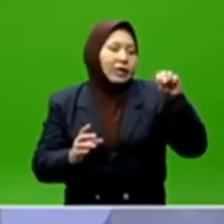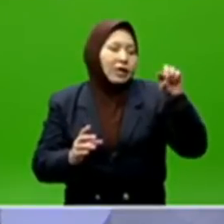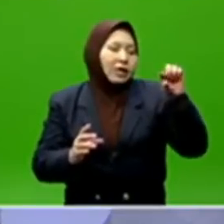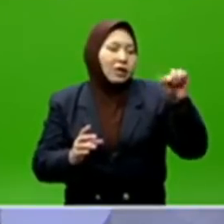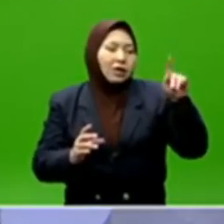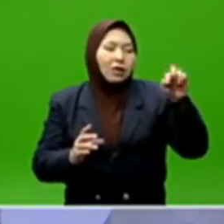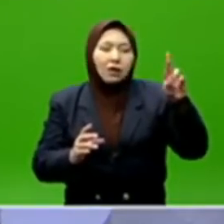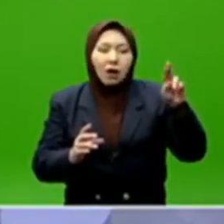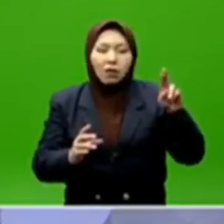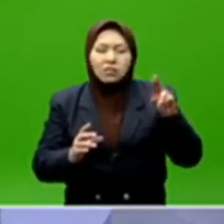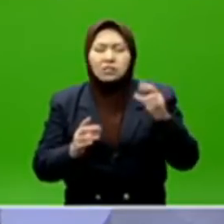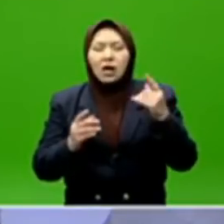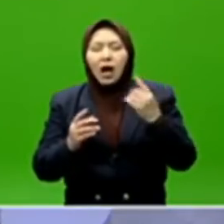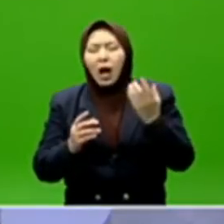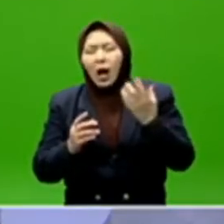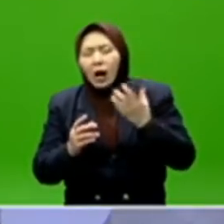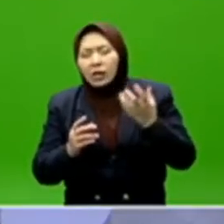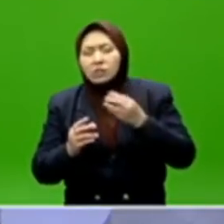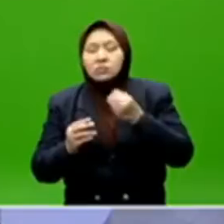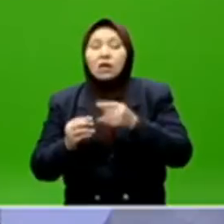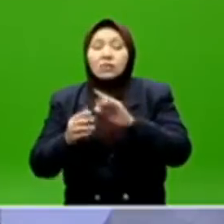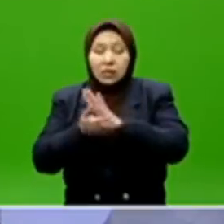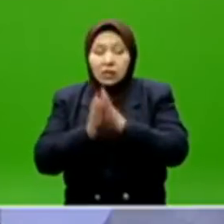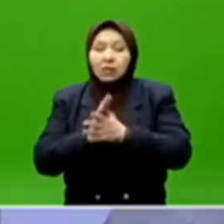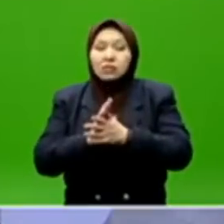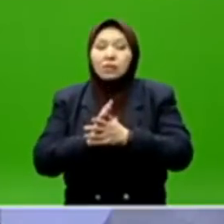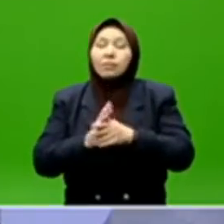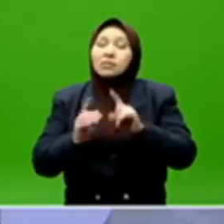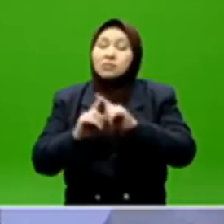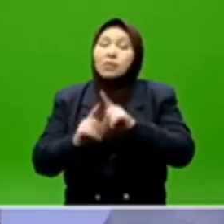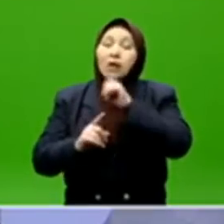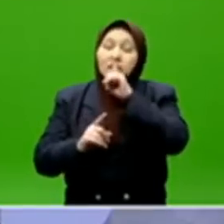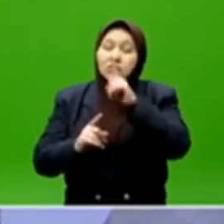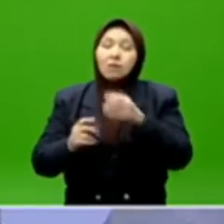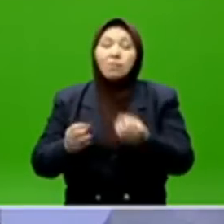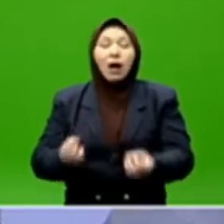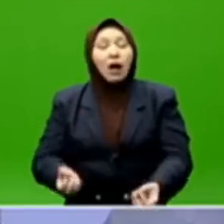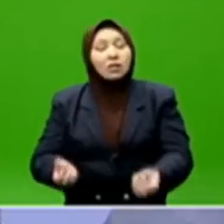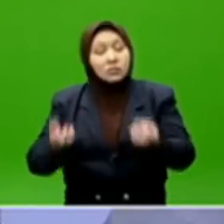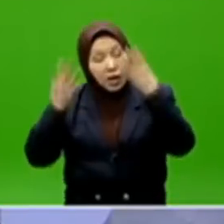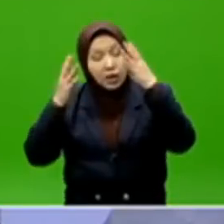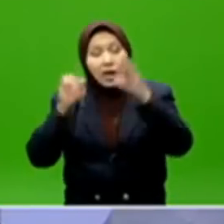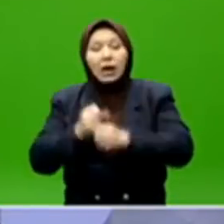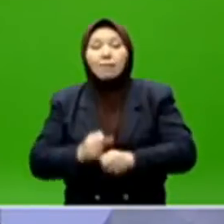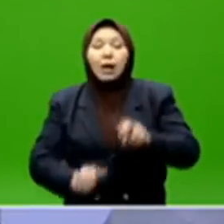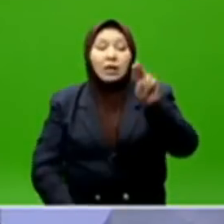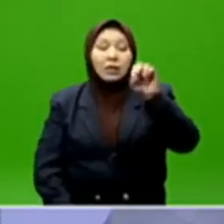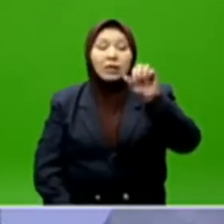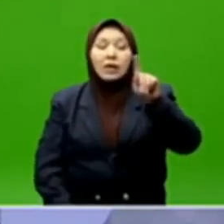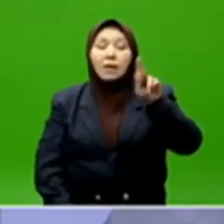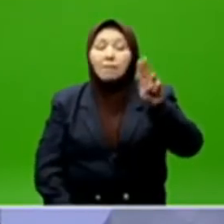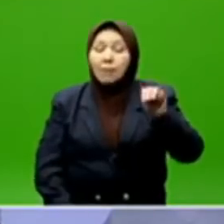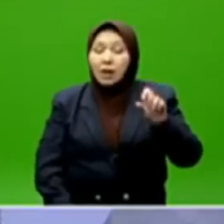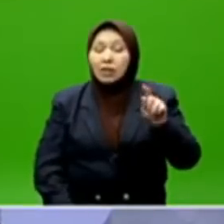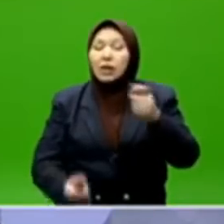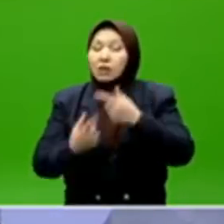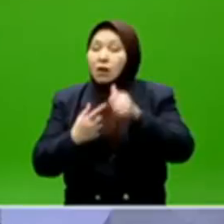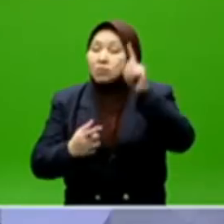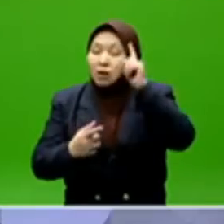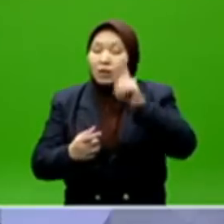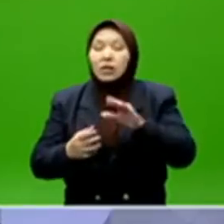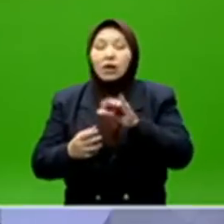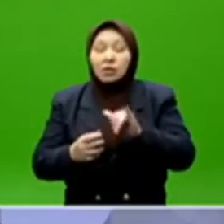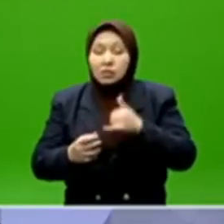sikit. Padahal selama hari ini dah banyak dah dapat nikmat daripada Allah. Yang moga-moga tuan-tuan sekalian kita